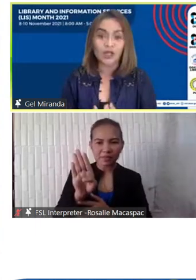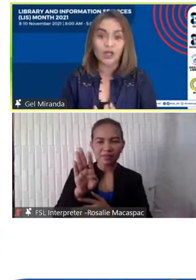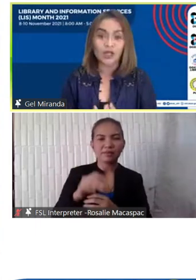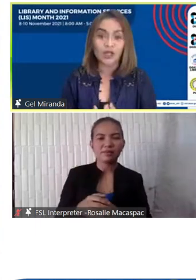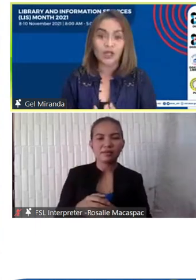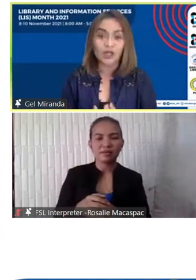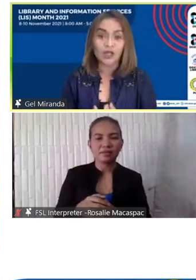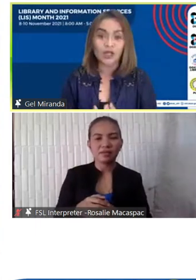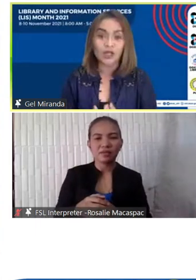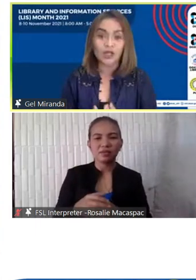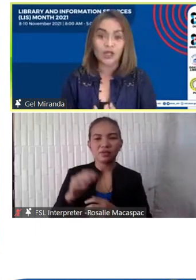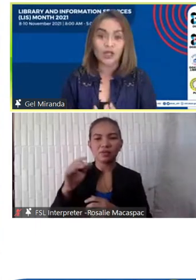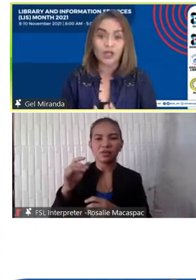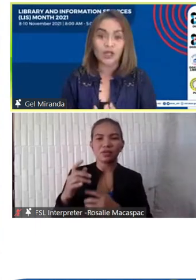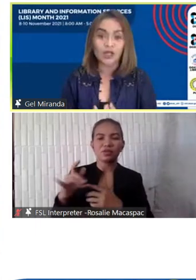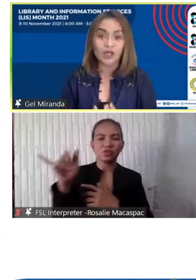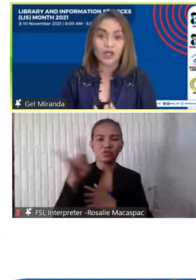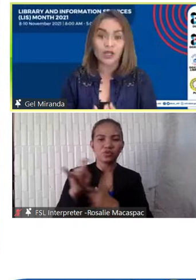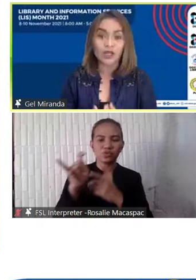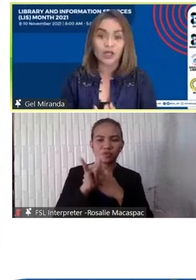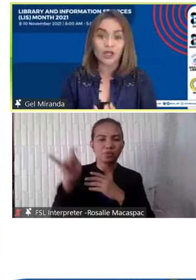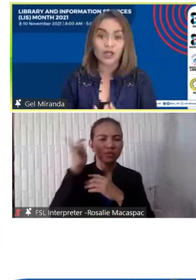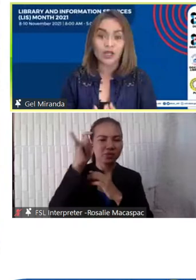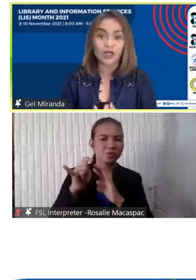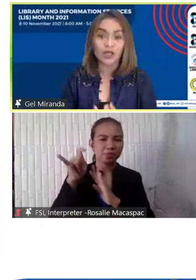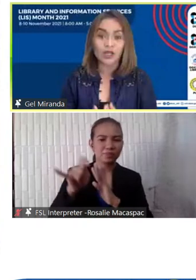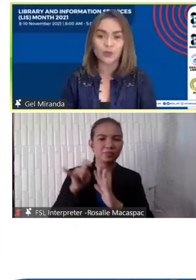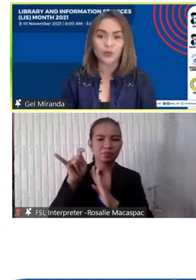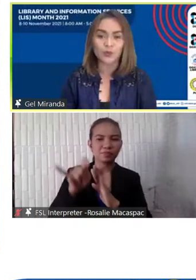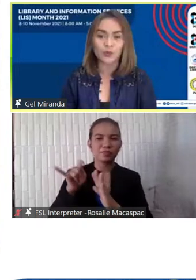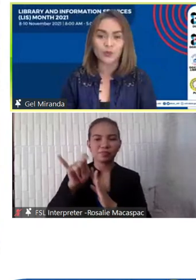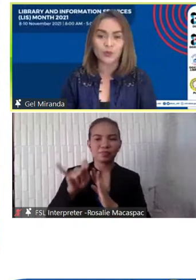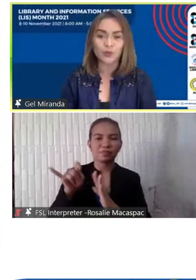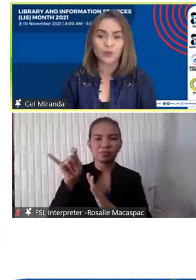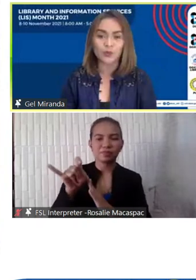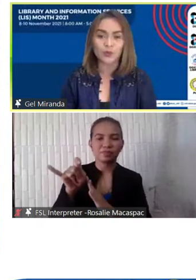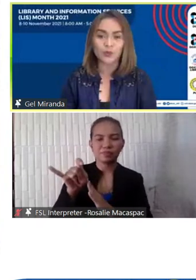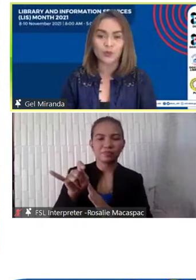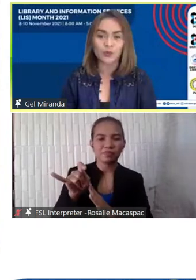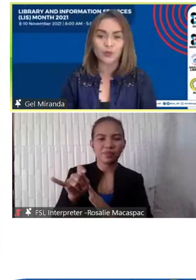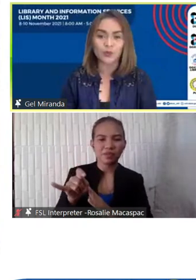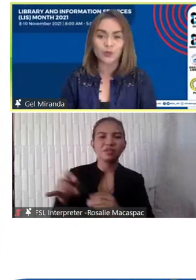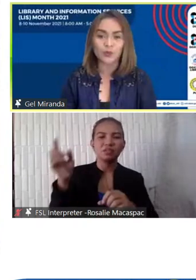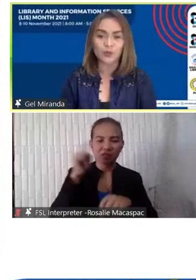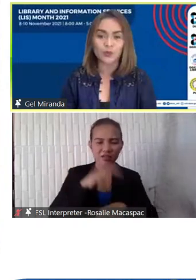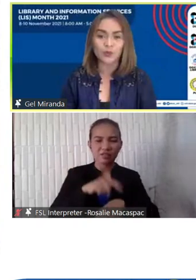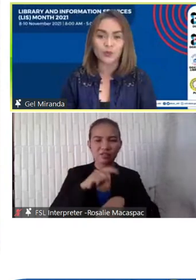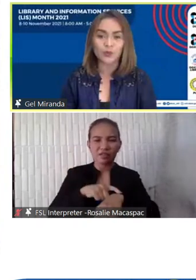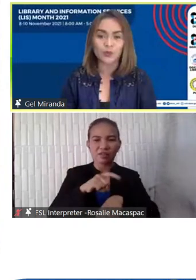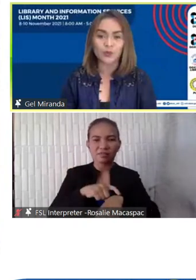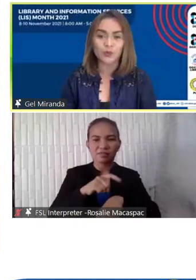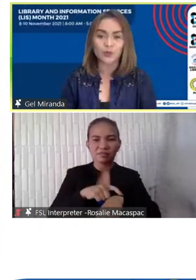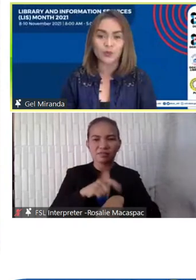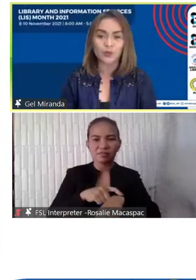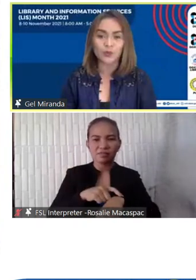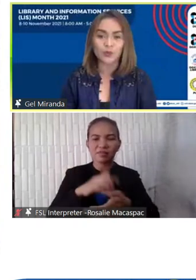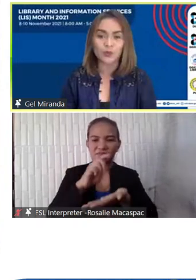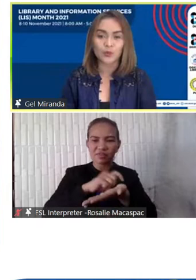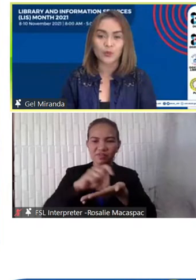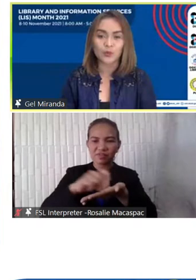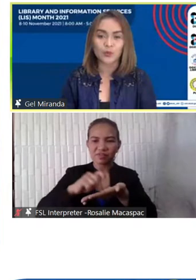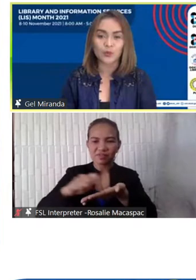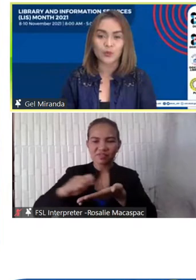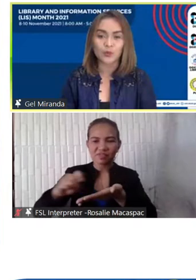on YouTube, 8:30 p.m. Ito po yung mga panahon na naging secretary na rin